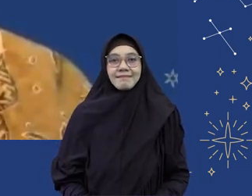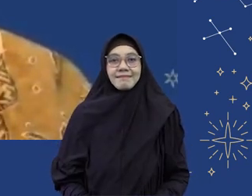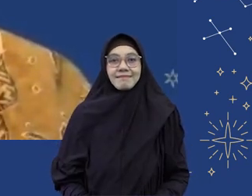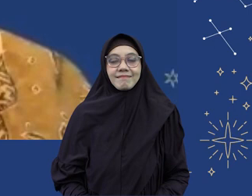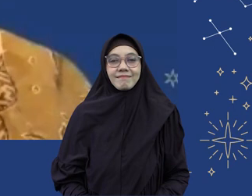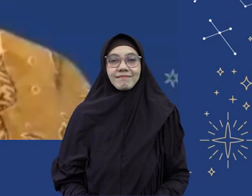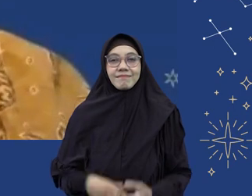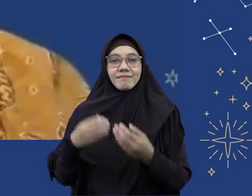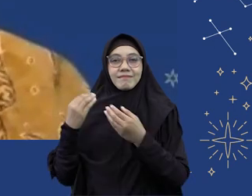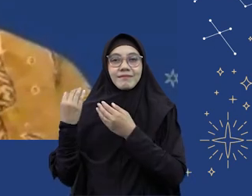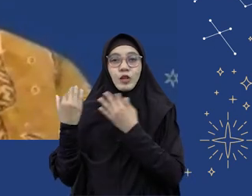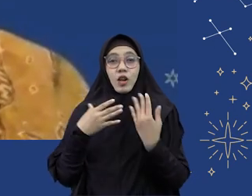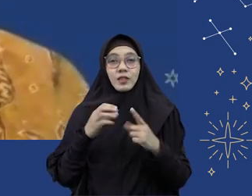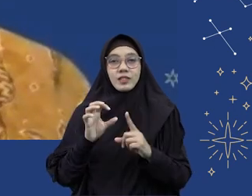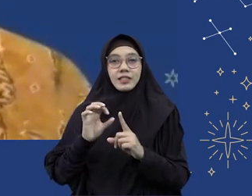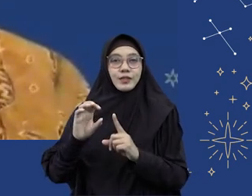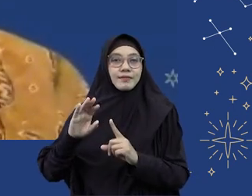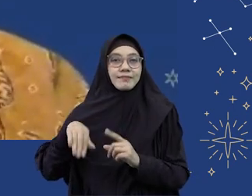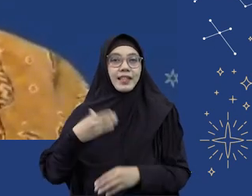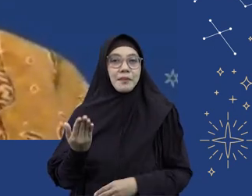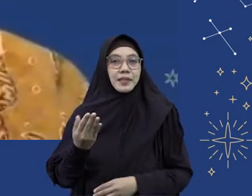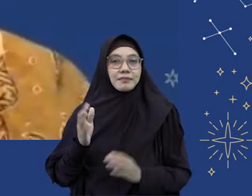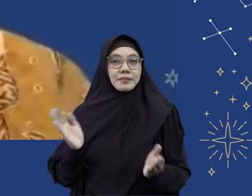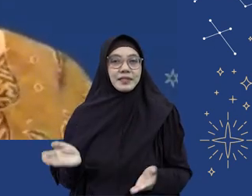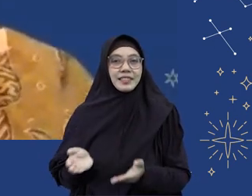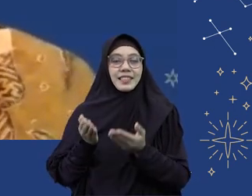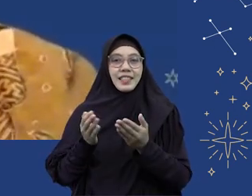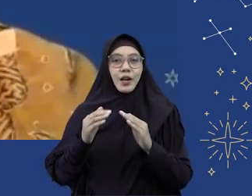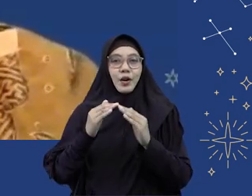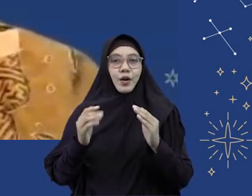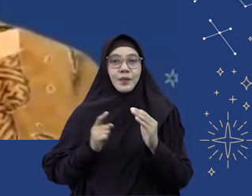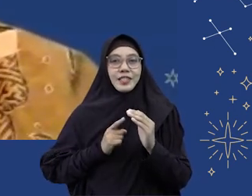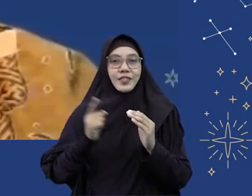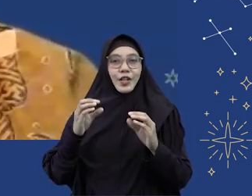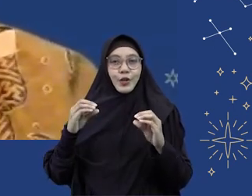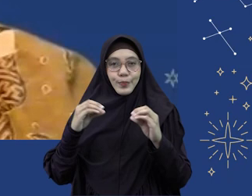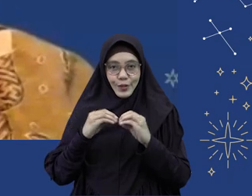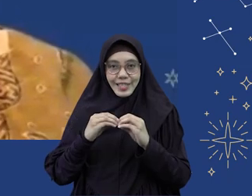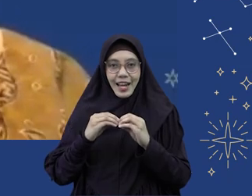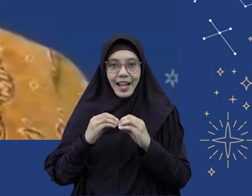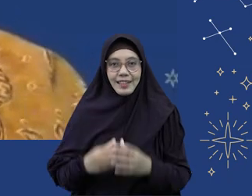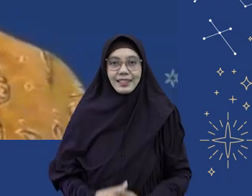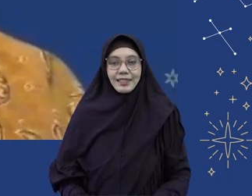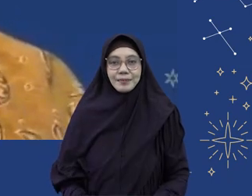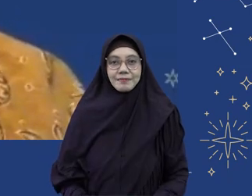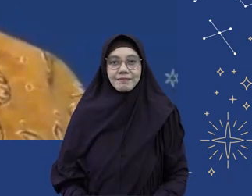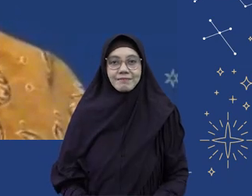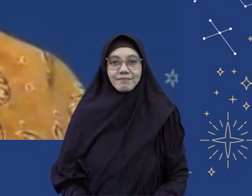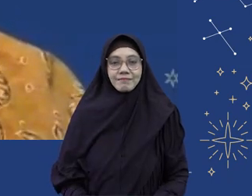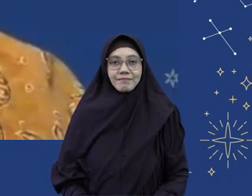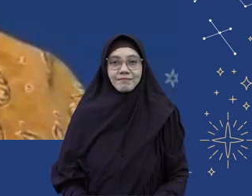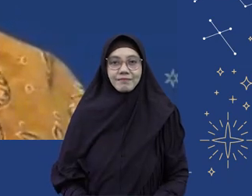ulang tahun satu abad berdirinya observatorium Bosscha yang